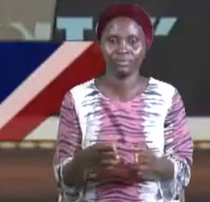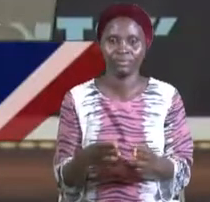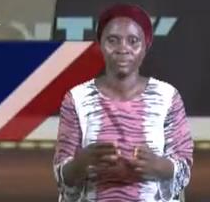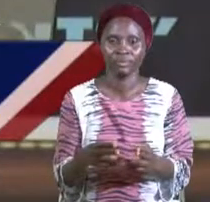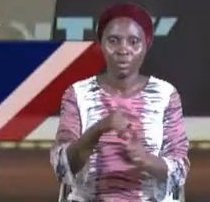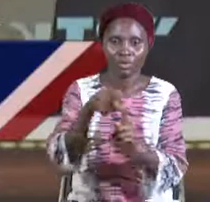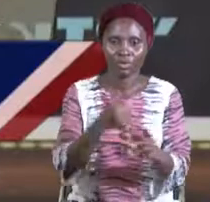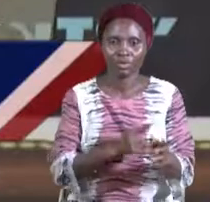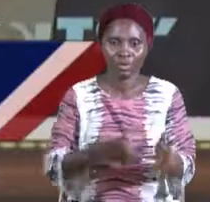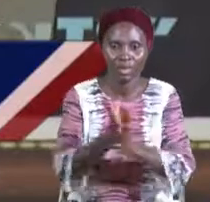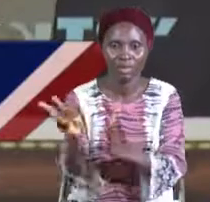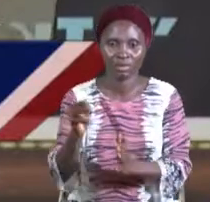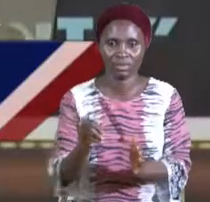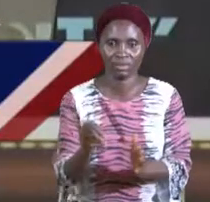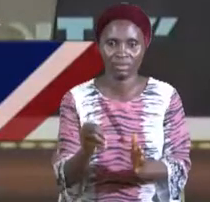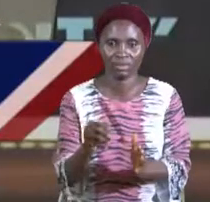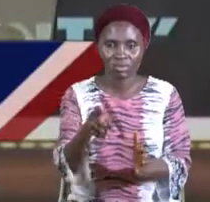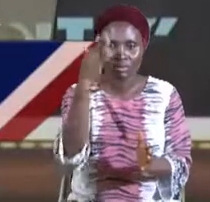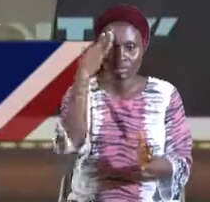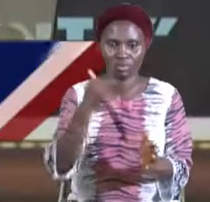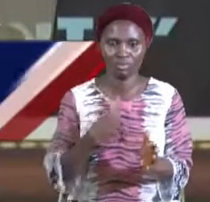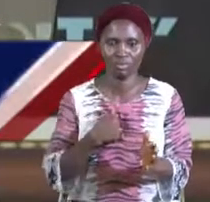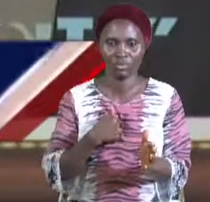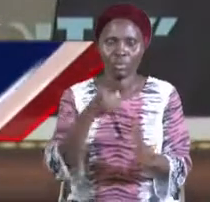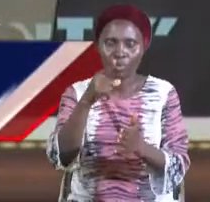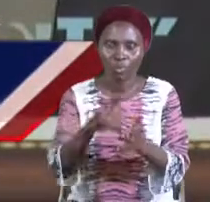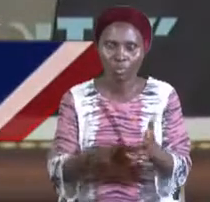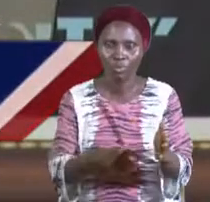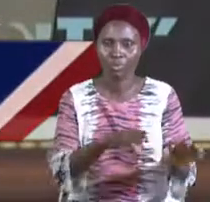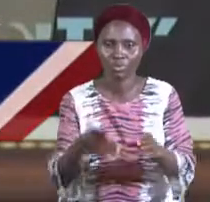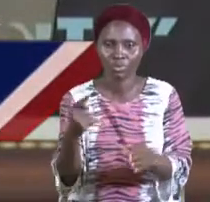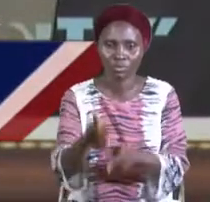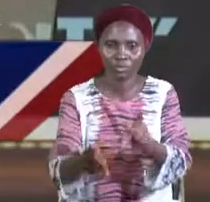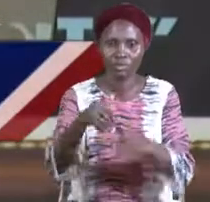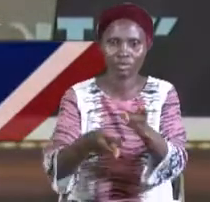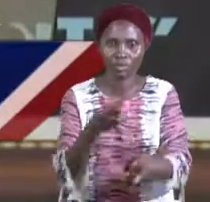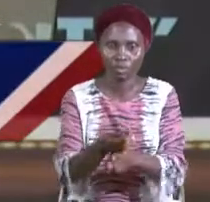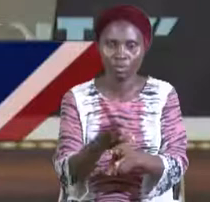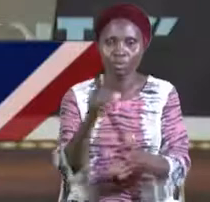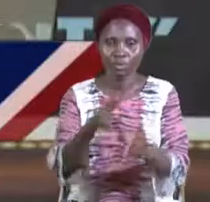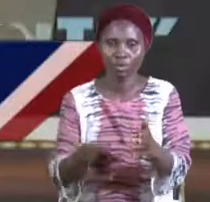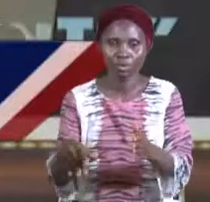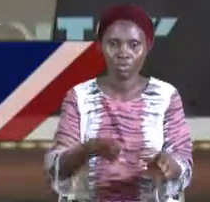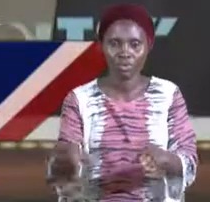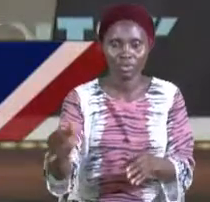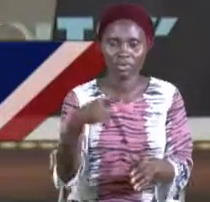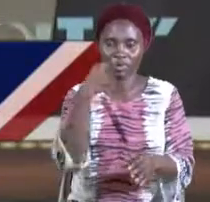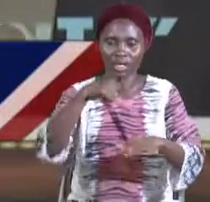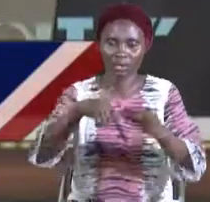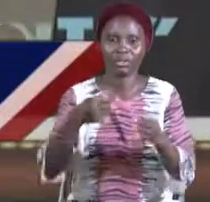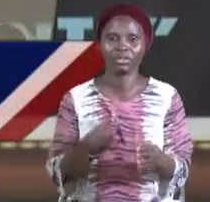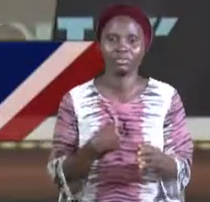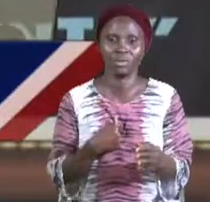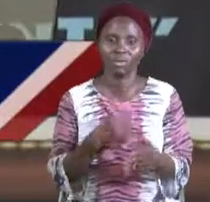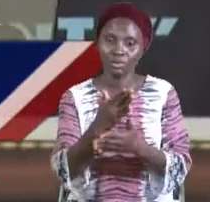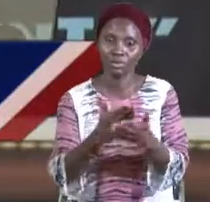la vérité spirituelle. Qu'est-ce que les gens du monde disent de moi? Certains disent que tu es l'un des prophètes qui a vécu